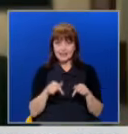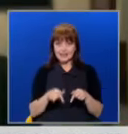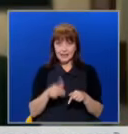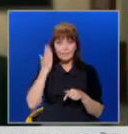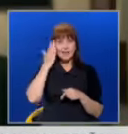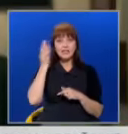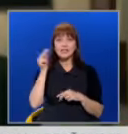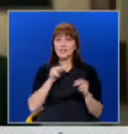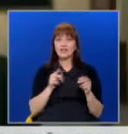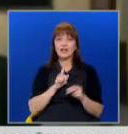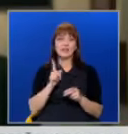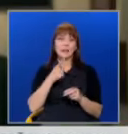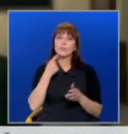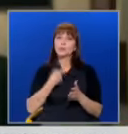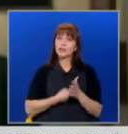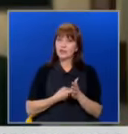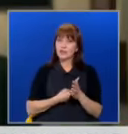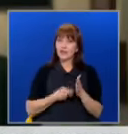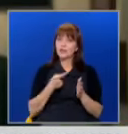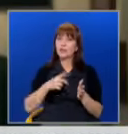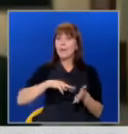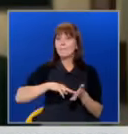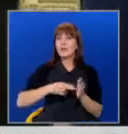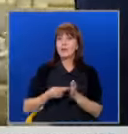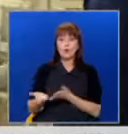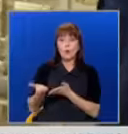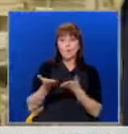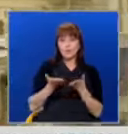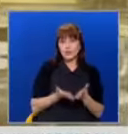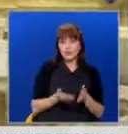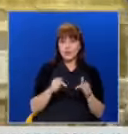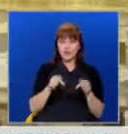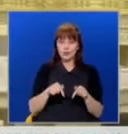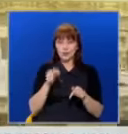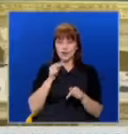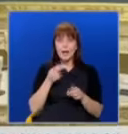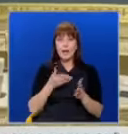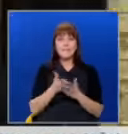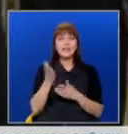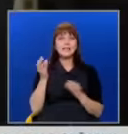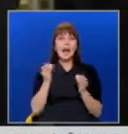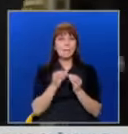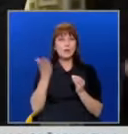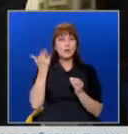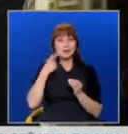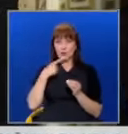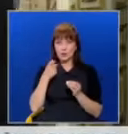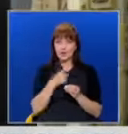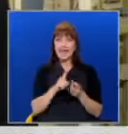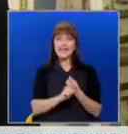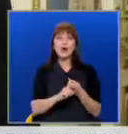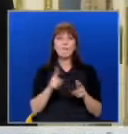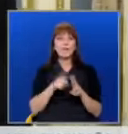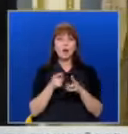от Министерския съвет не потвърждават планирано посещение на Зеленски в България. През април миналата година тогавашният премиер Кирил